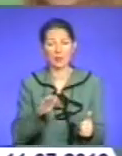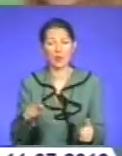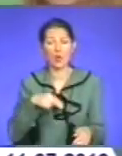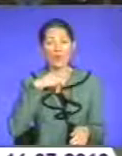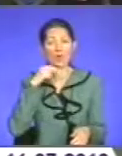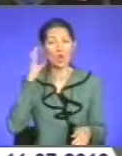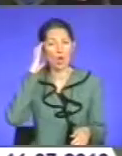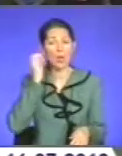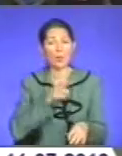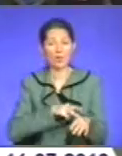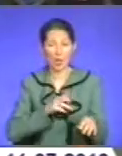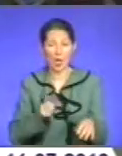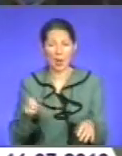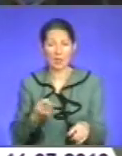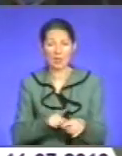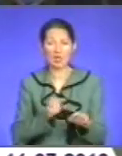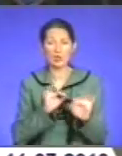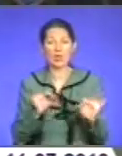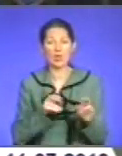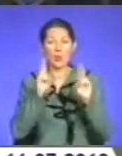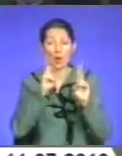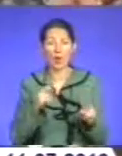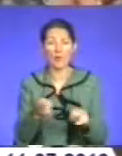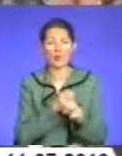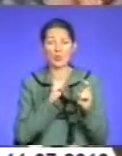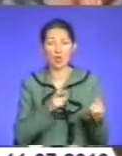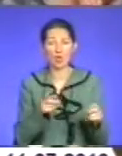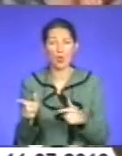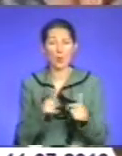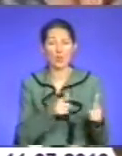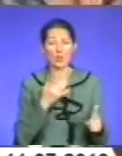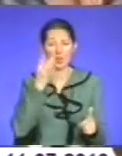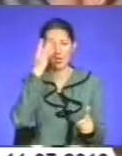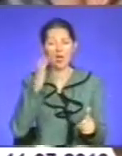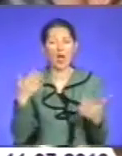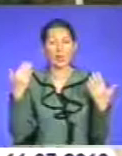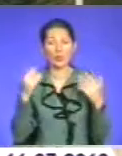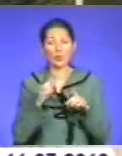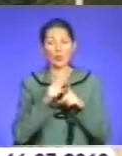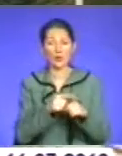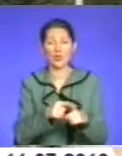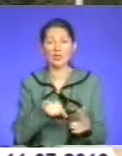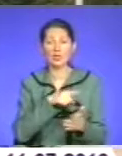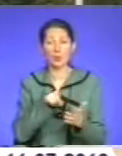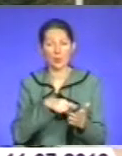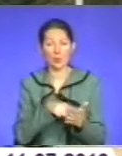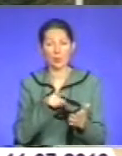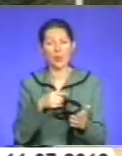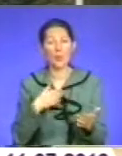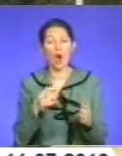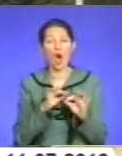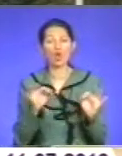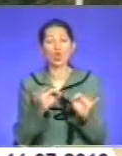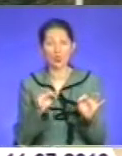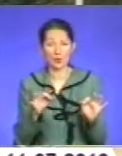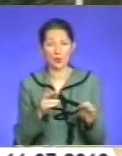розповідали їм про правила безпечної поведінки під час літніх канікул, відповідали на їх запитання. тут ми їм роз'яснюємо, як необхідно спілкуватися з